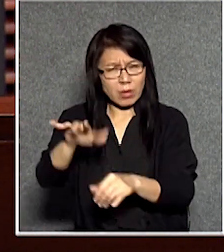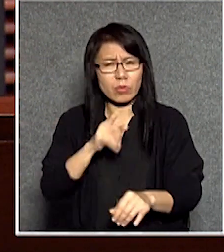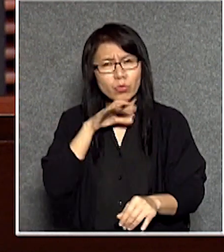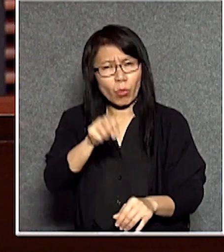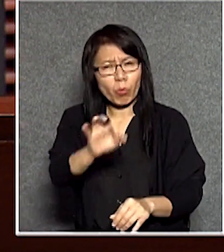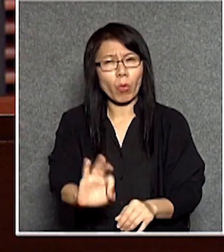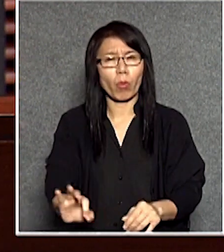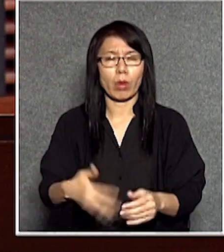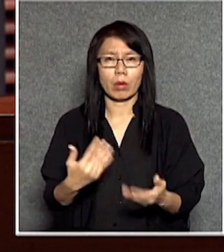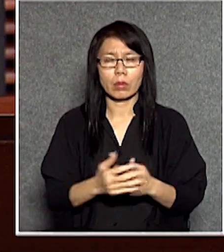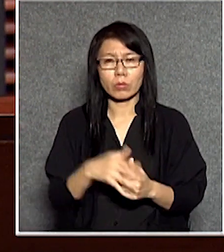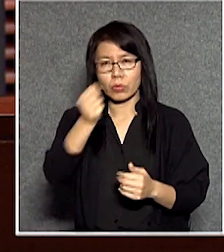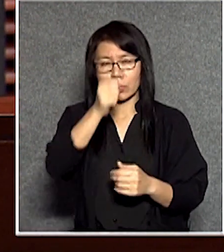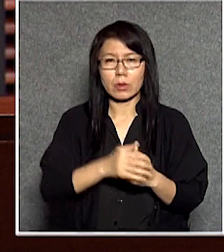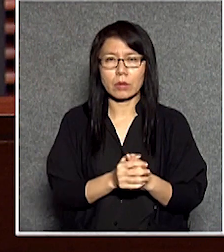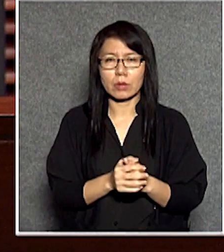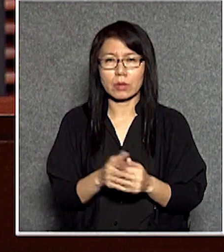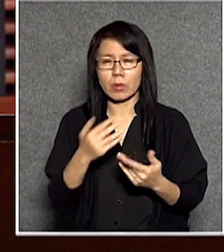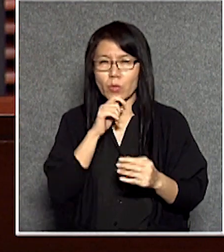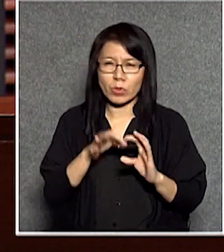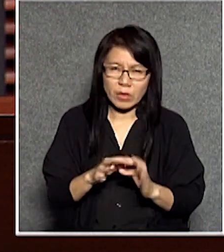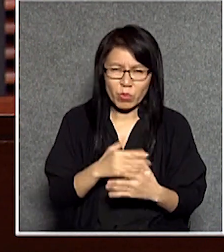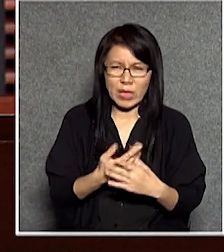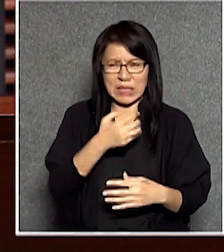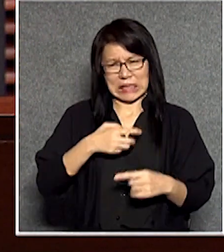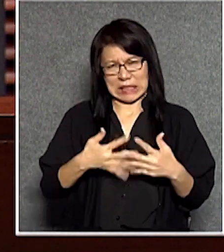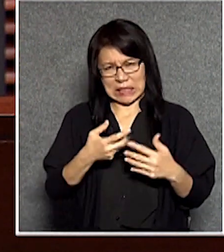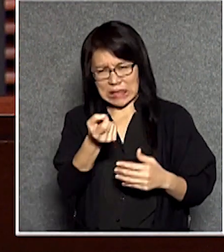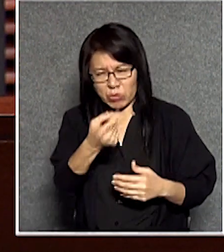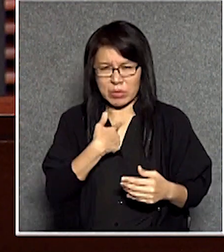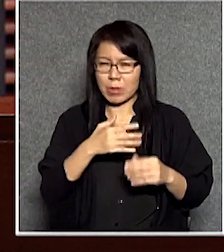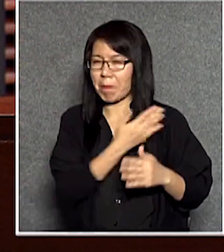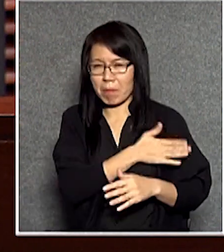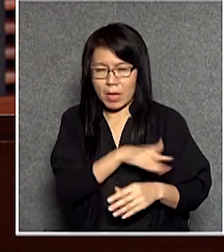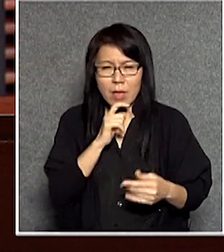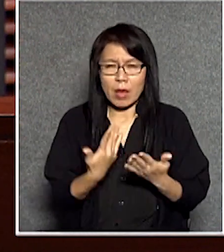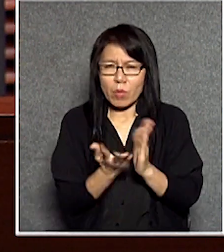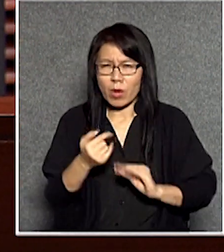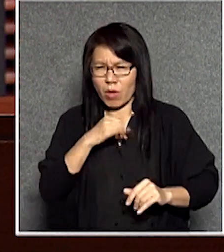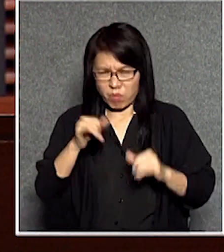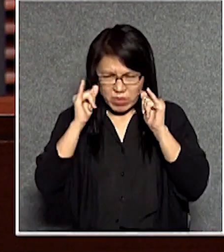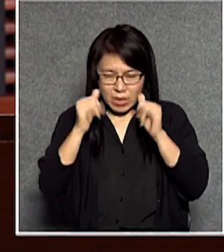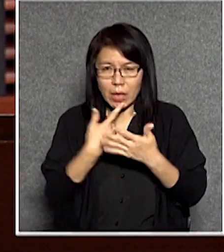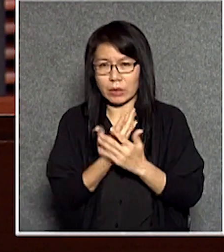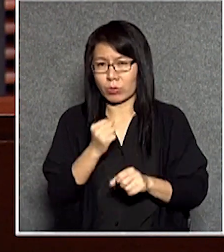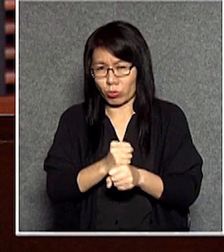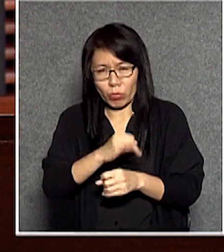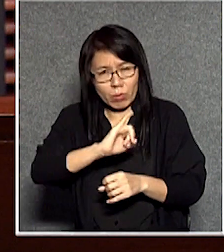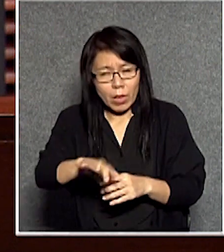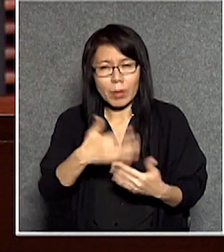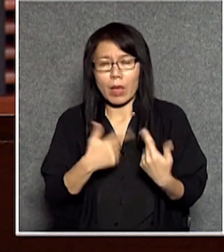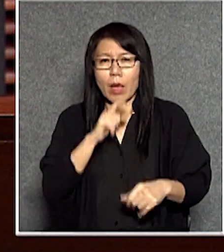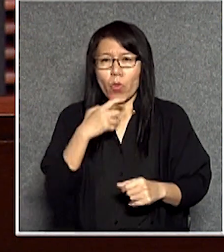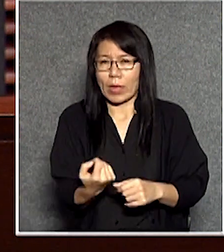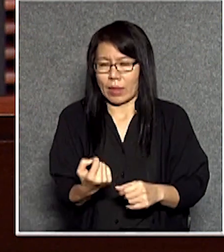呢？主席，莫因善小而不為，勿擾惡小而為之。今次雖然看起來是一宗簡單